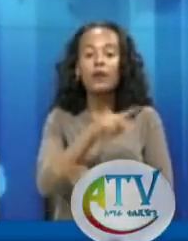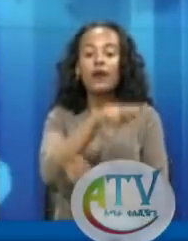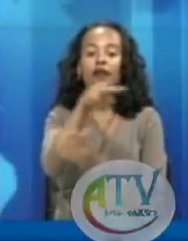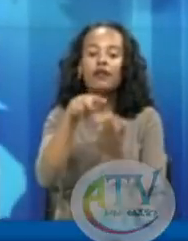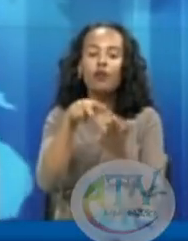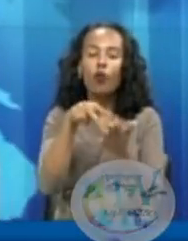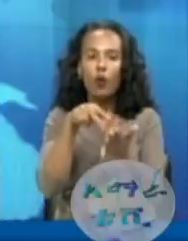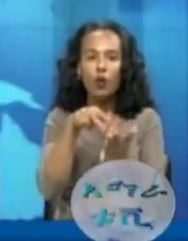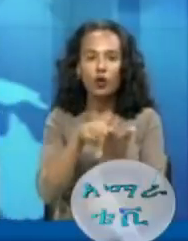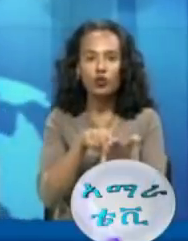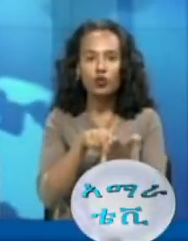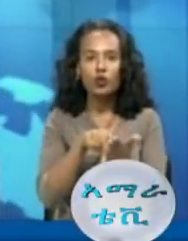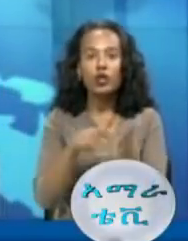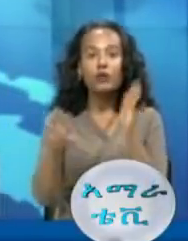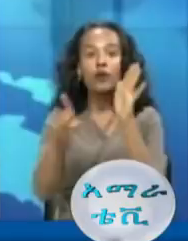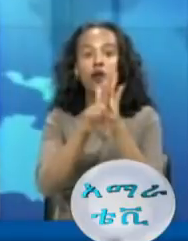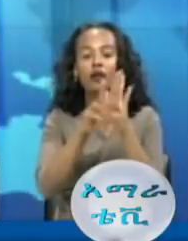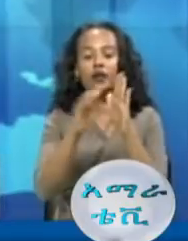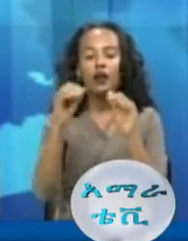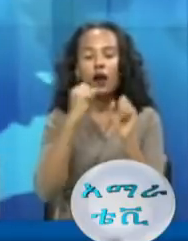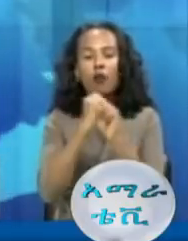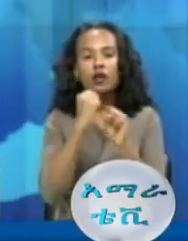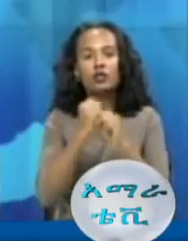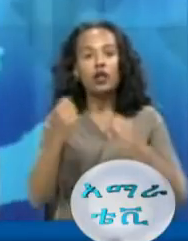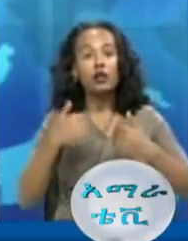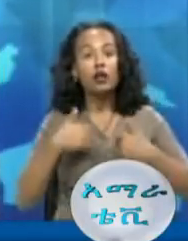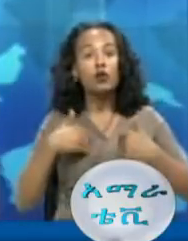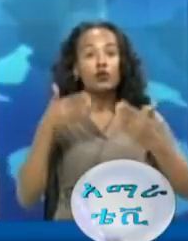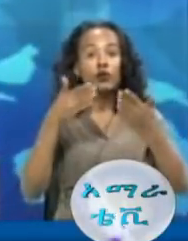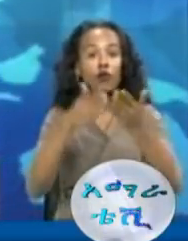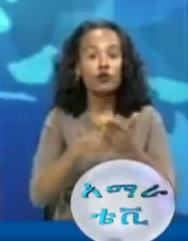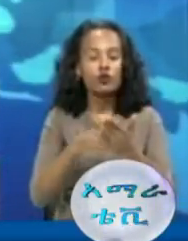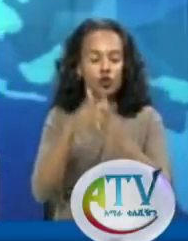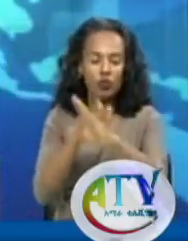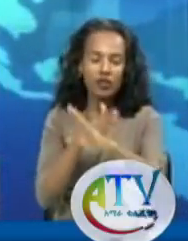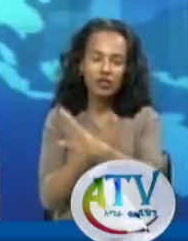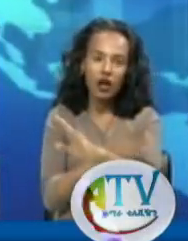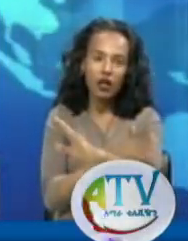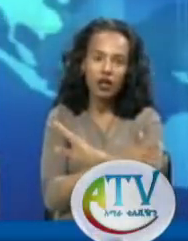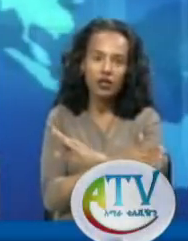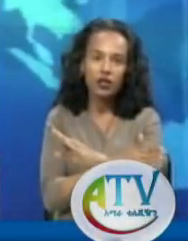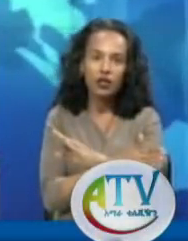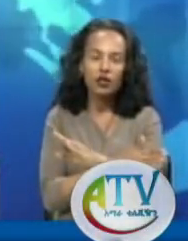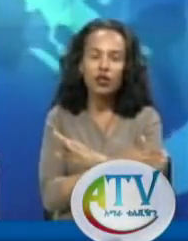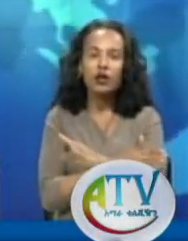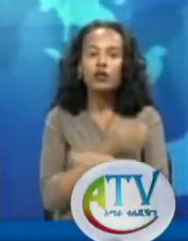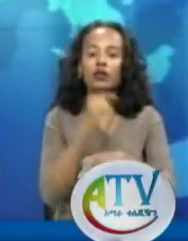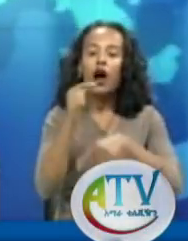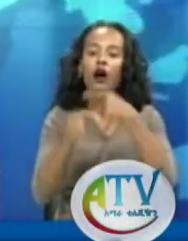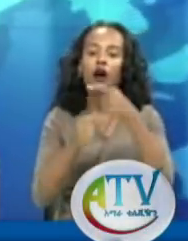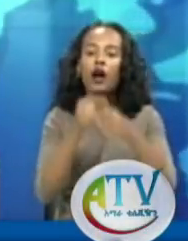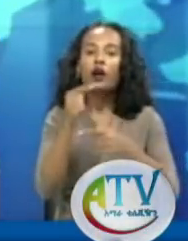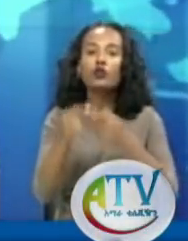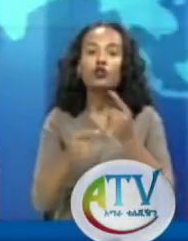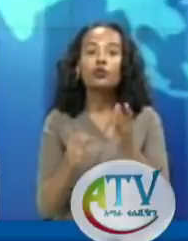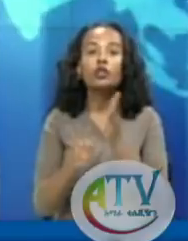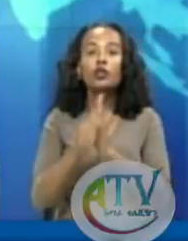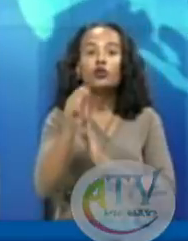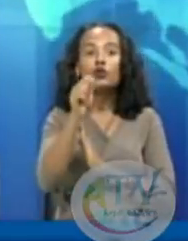በየተቋማቱ በህግና በአሰራር ያሉ እንቅፋቶችን ማስተካከል፣ አካሄዱን